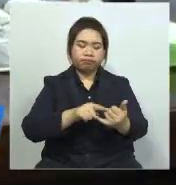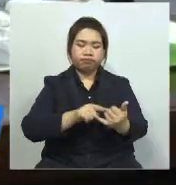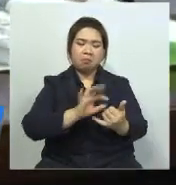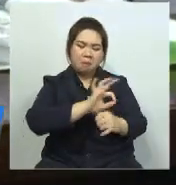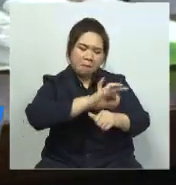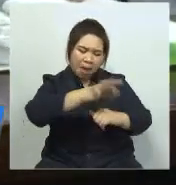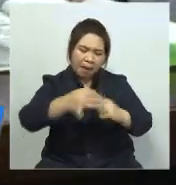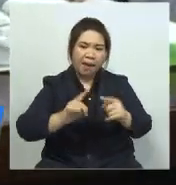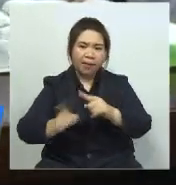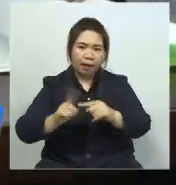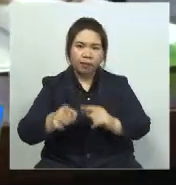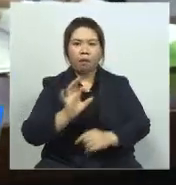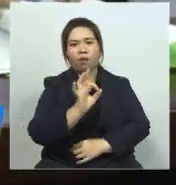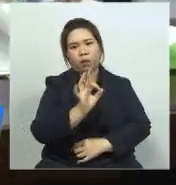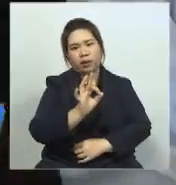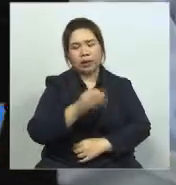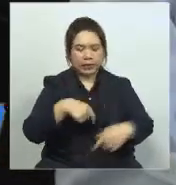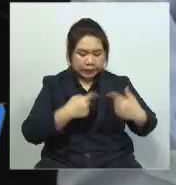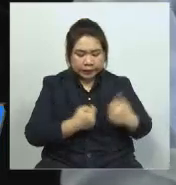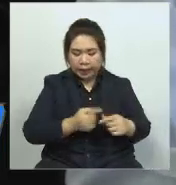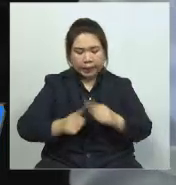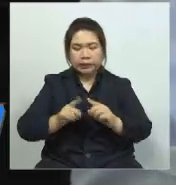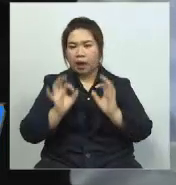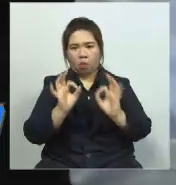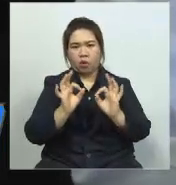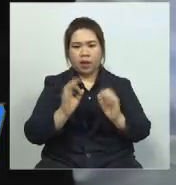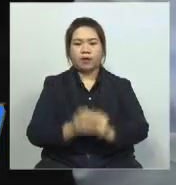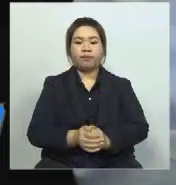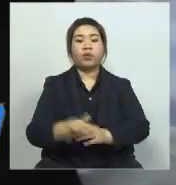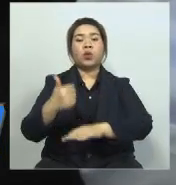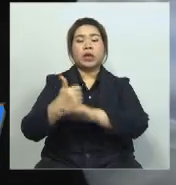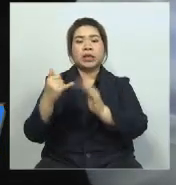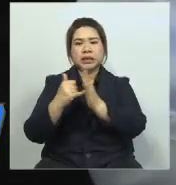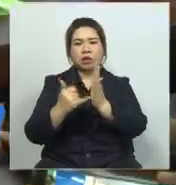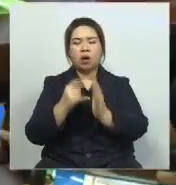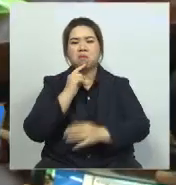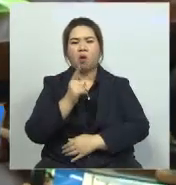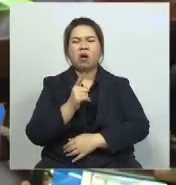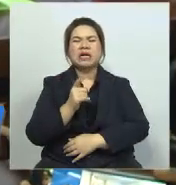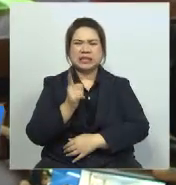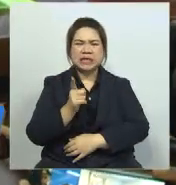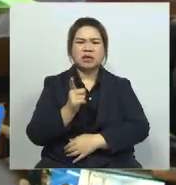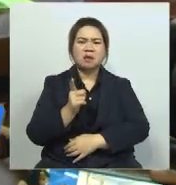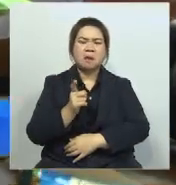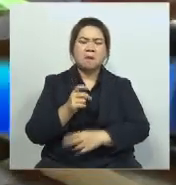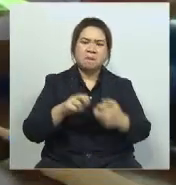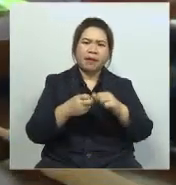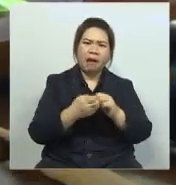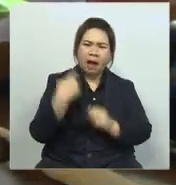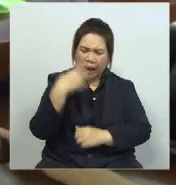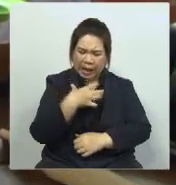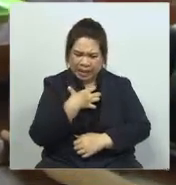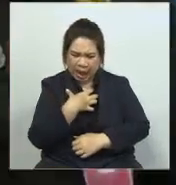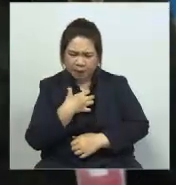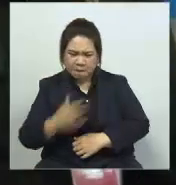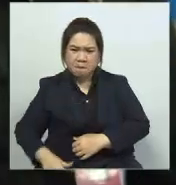ภาพรวมทั้งร่างกายและจิตใจดีค่ะผู้ว่าราชการจังหวัดกระบี่บอกว่าเหตุการณ์ครั้งนี้เป็นอุบัติเหตุที่ไม่มีใครอยากให้เกิด